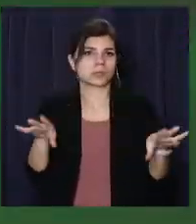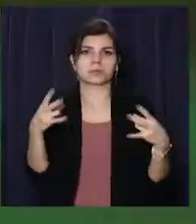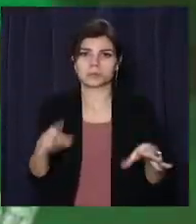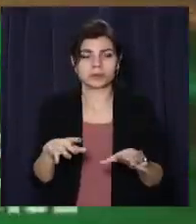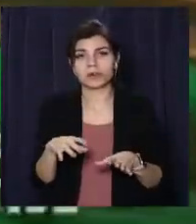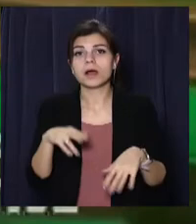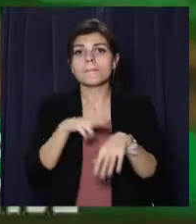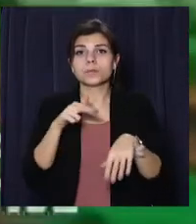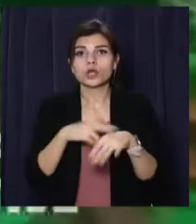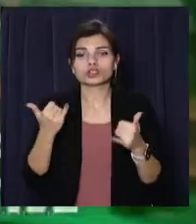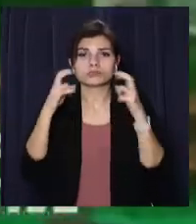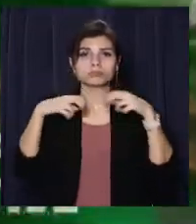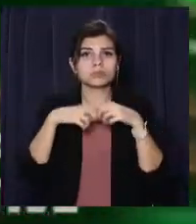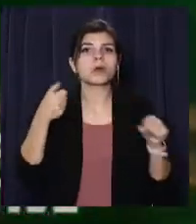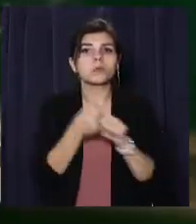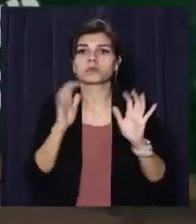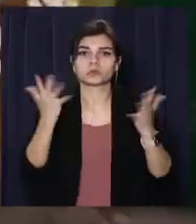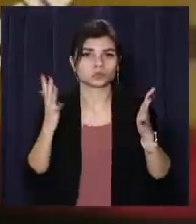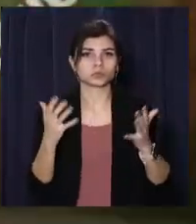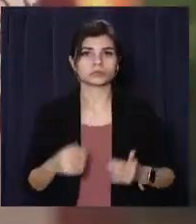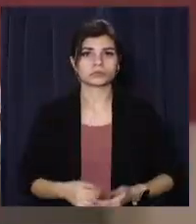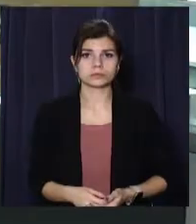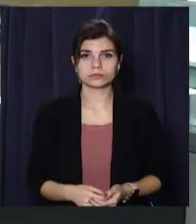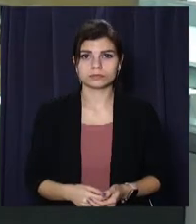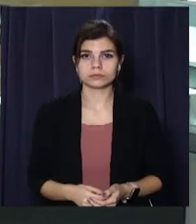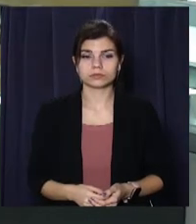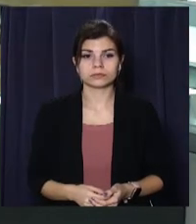відмовились. Поліція встановлює обставини ДТП.